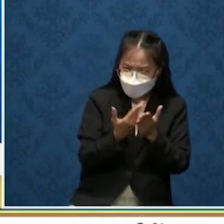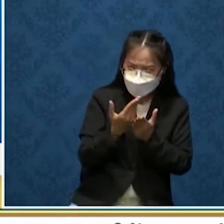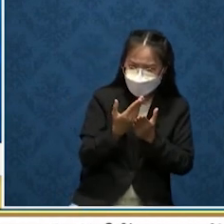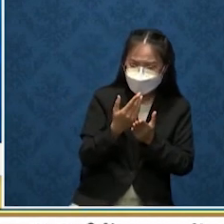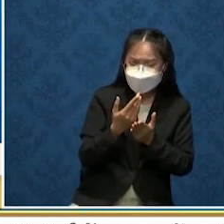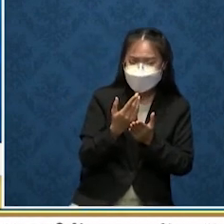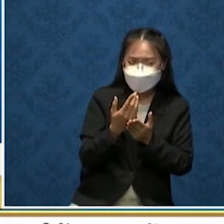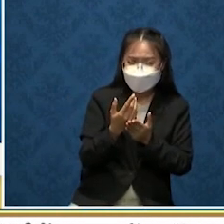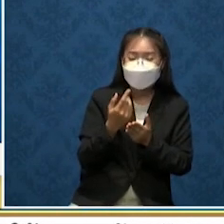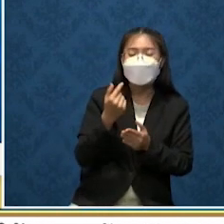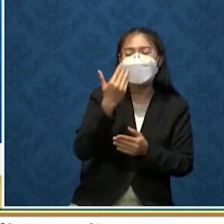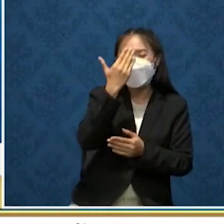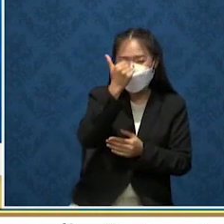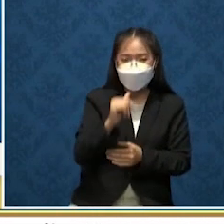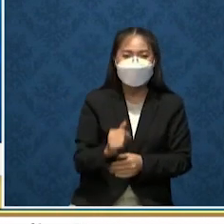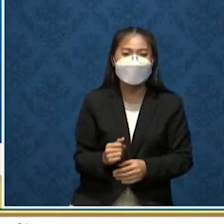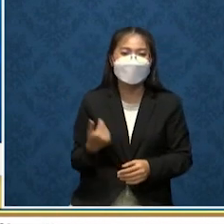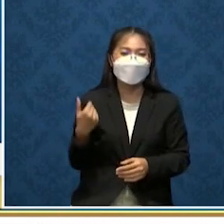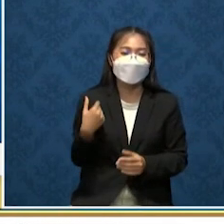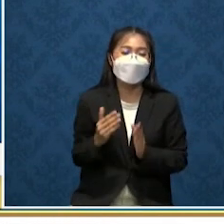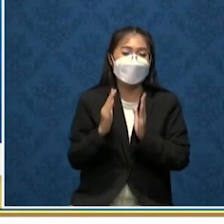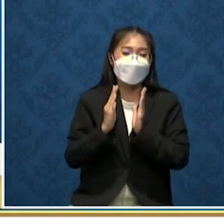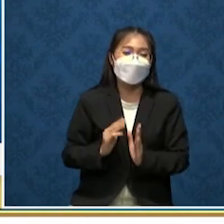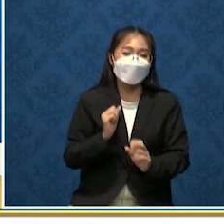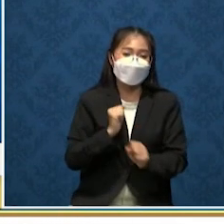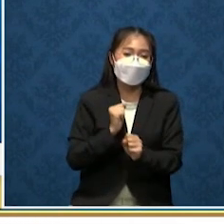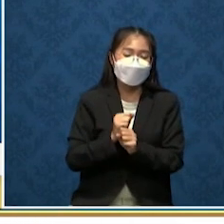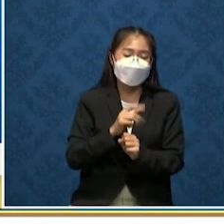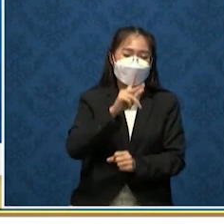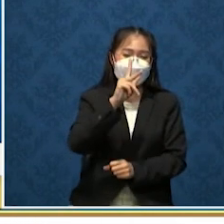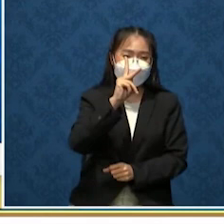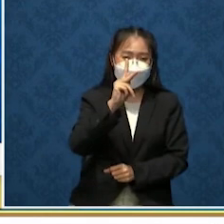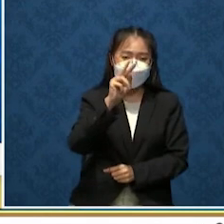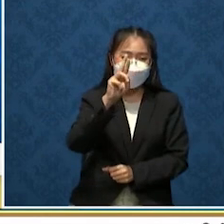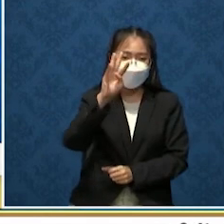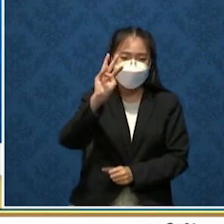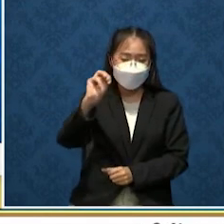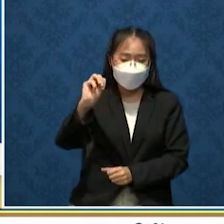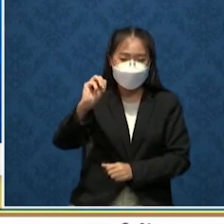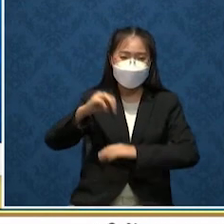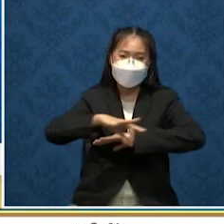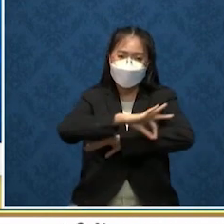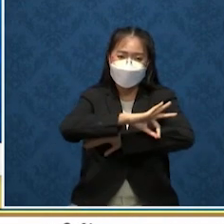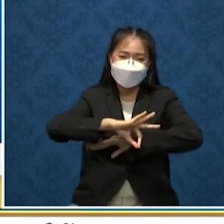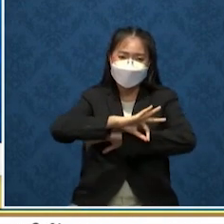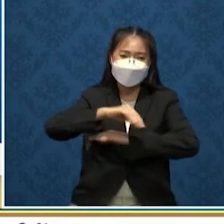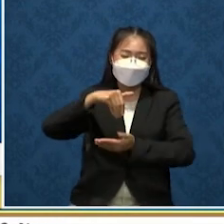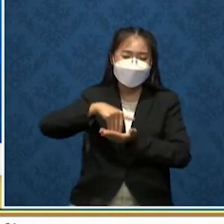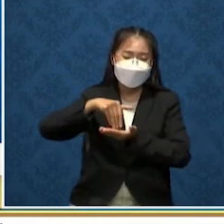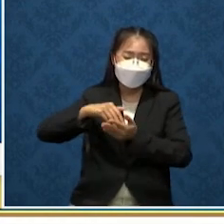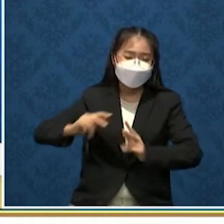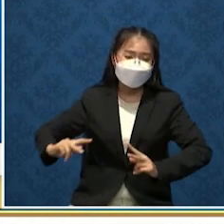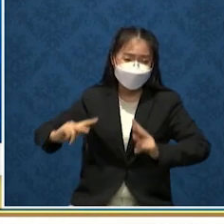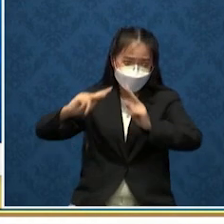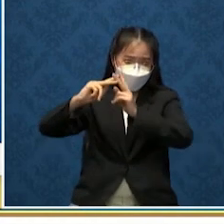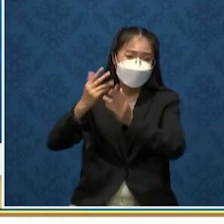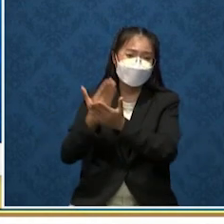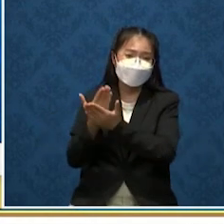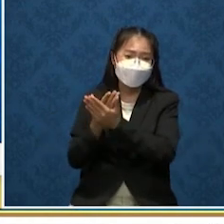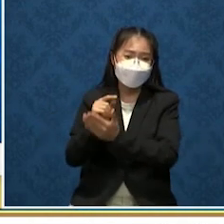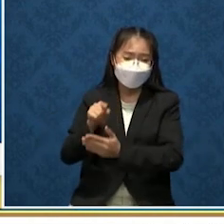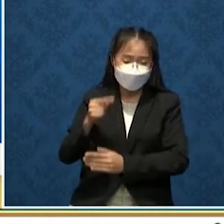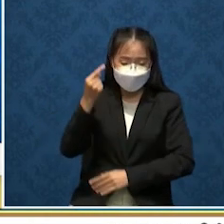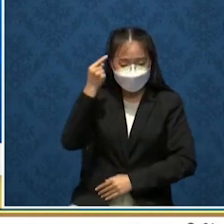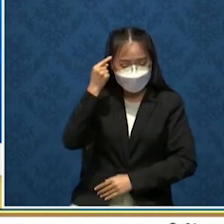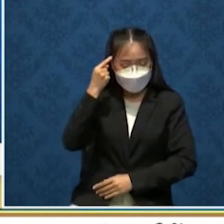เพราะว่ามันมีเจ้าหน้าที่จากกรมบัญชีกลางที่สังกัดกระทรวงการคลังนะครับเข้ามามีส่วนรู้เห็นเป็นใจ